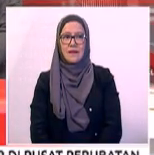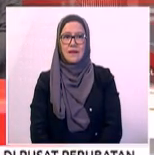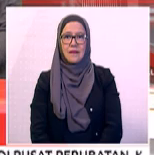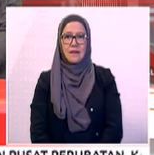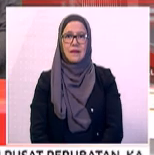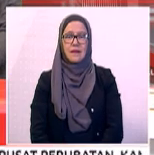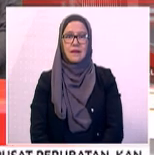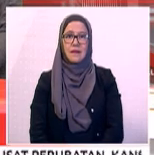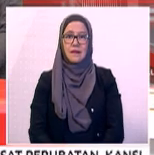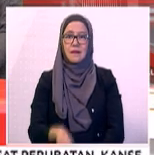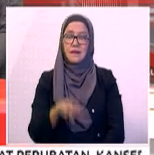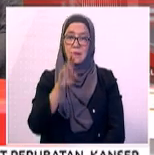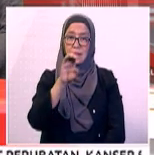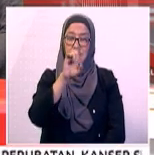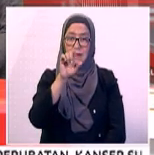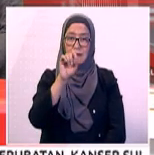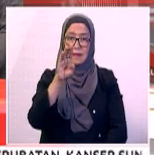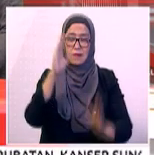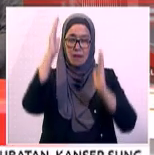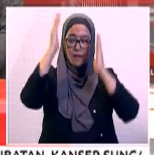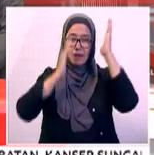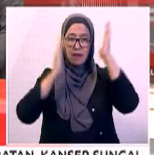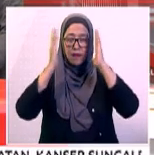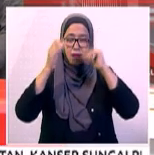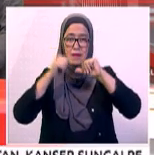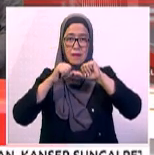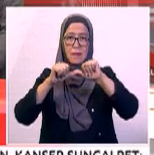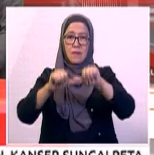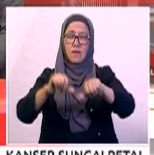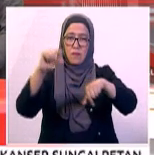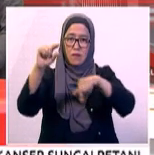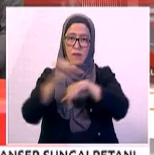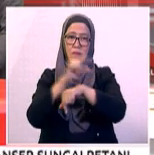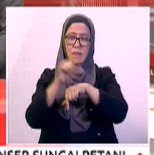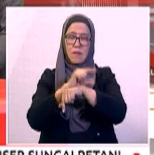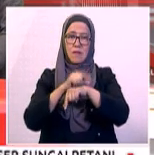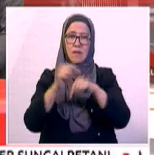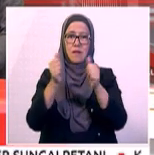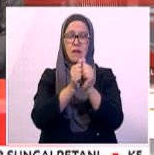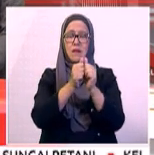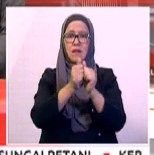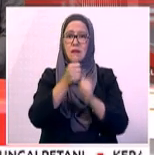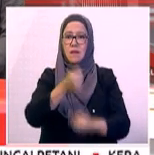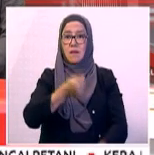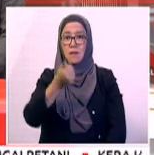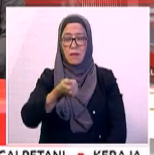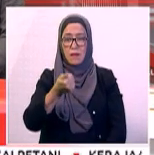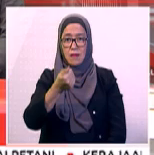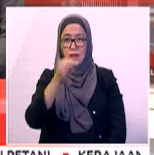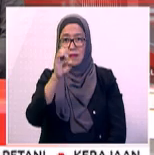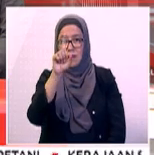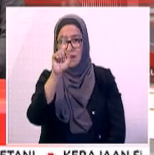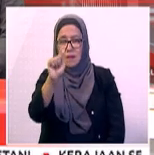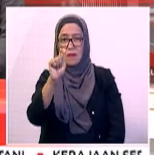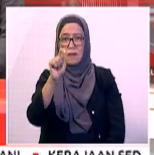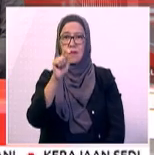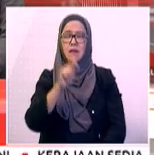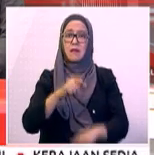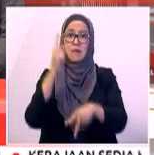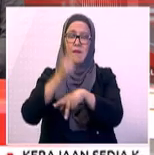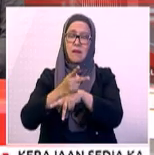Rizab Malaysia mengekalkan kebolehgunaan pada akhir Jun 2019 dengan aset rizab rasmi berjumlah